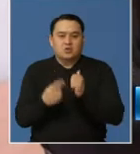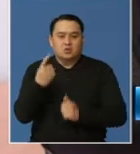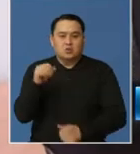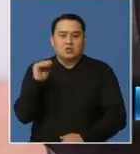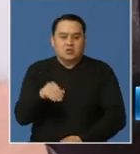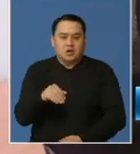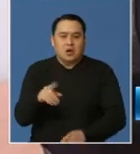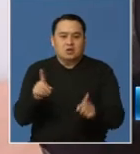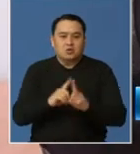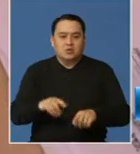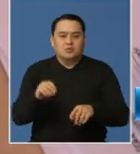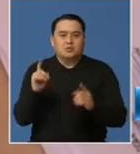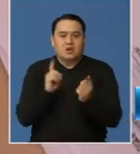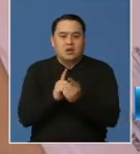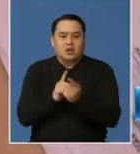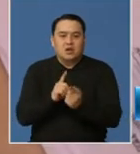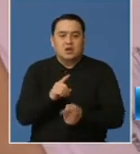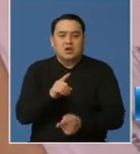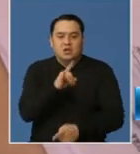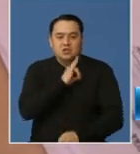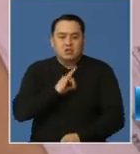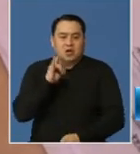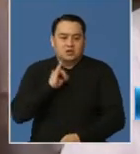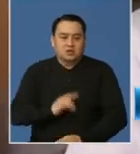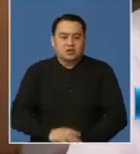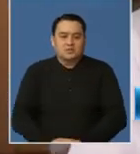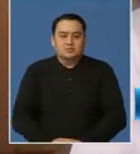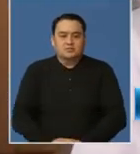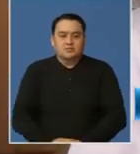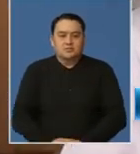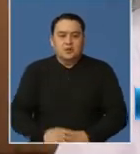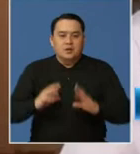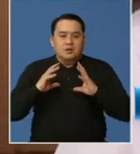тысяч. Особенно часто встречается рак молочной железы.